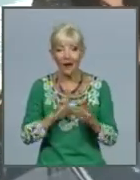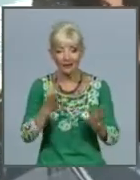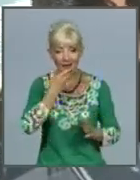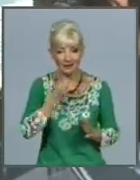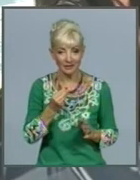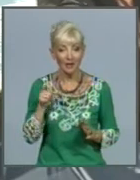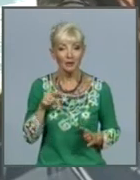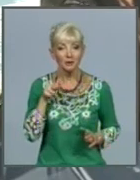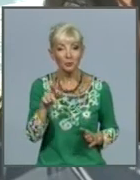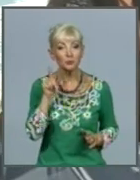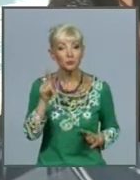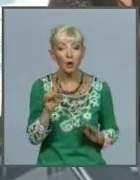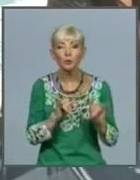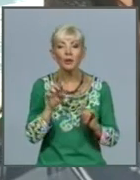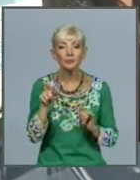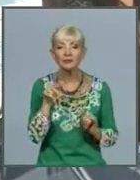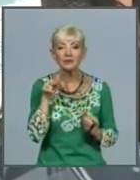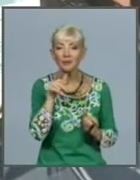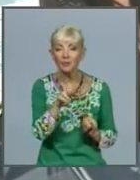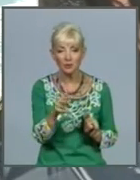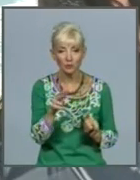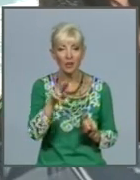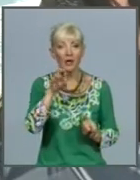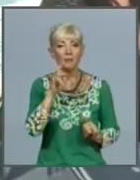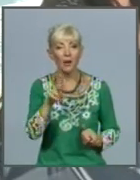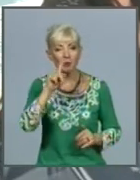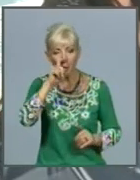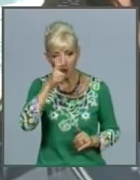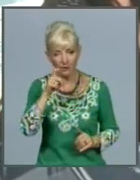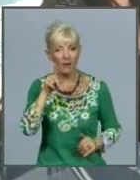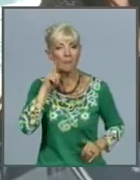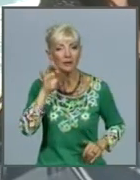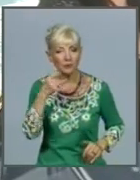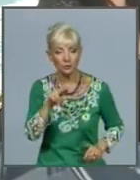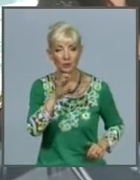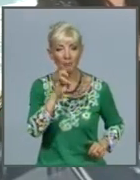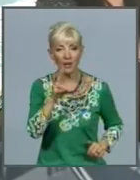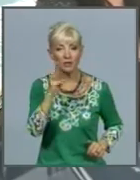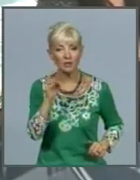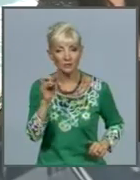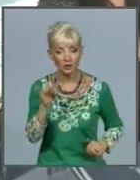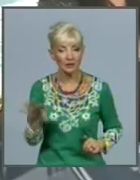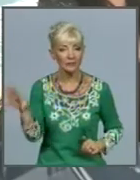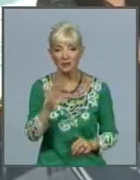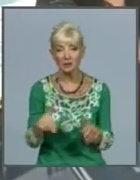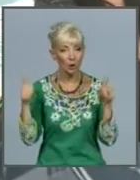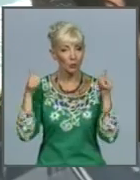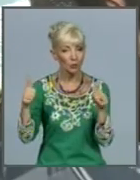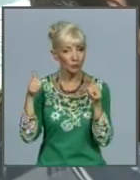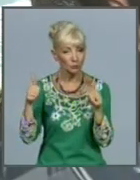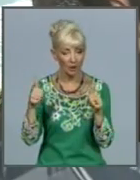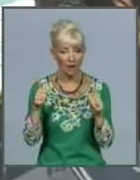парк Горького, парк, уже парк Молодежный, парк Шевченко. Везде очень круто, везде очень комфортно стало. То